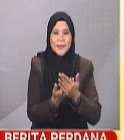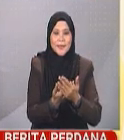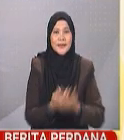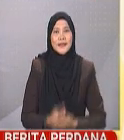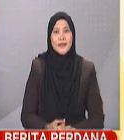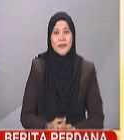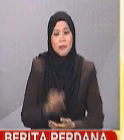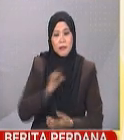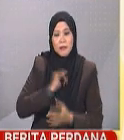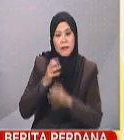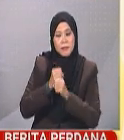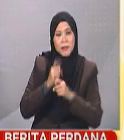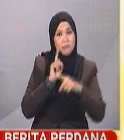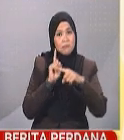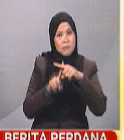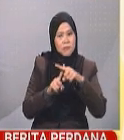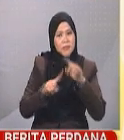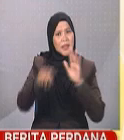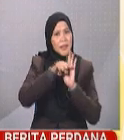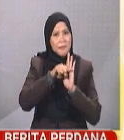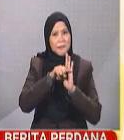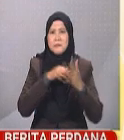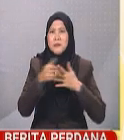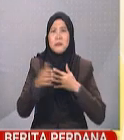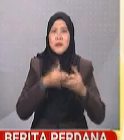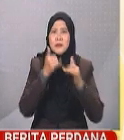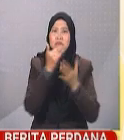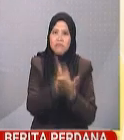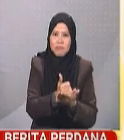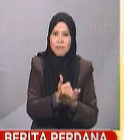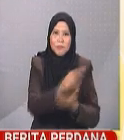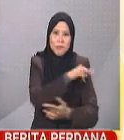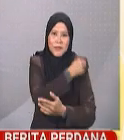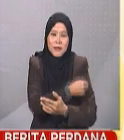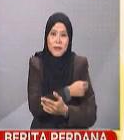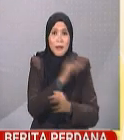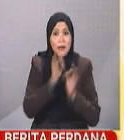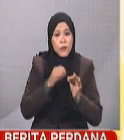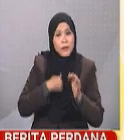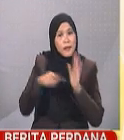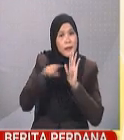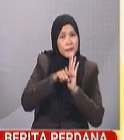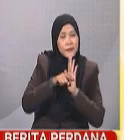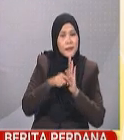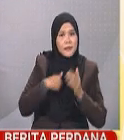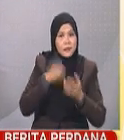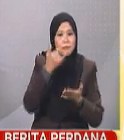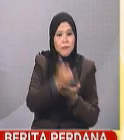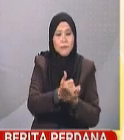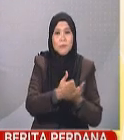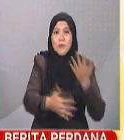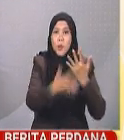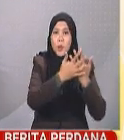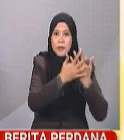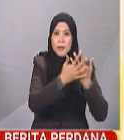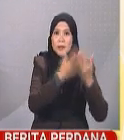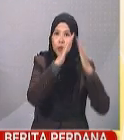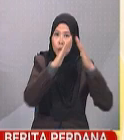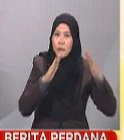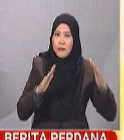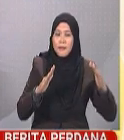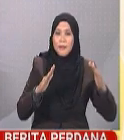Saya kalau dapat result positif atau negatif, saya tetap akan duduk di sini. Sebab apa? Kalau saya negatif pun, saya akan dikuarantinkan juga, saya kuarantin di